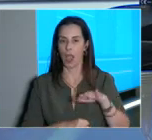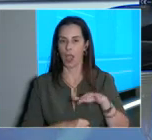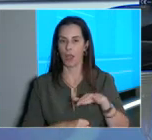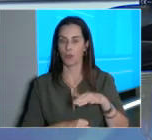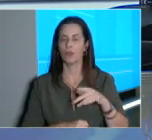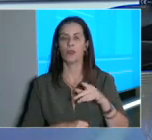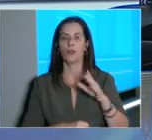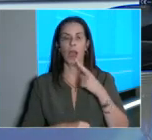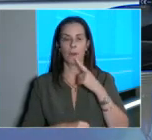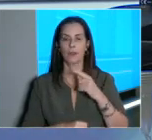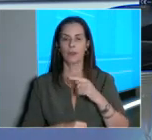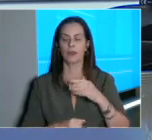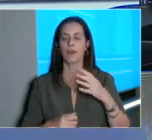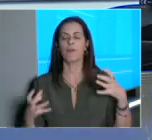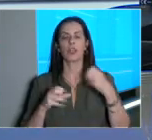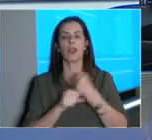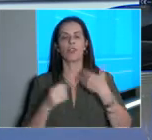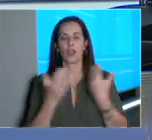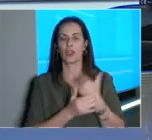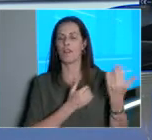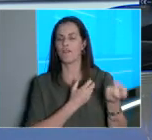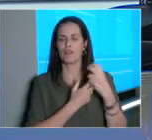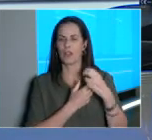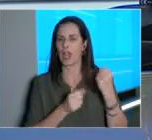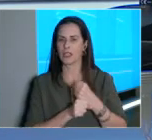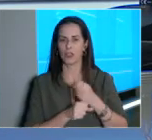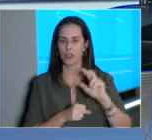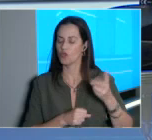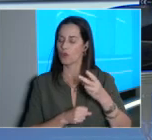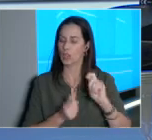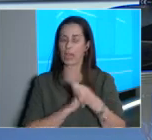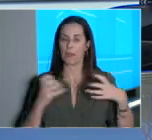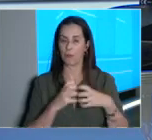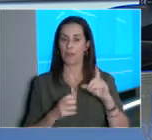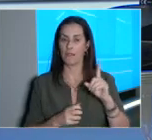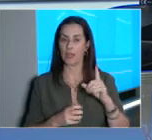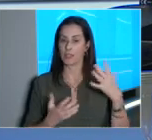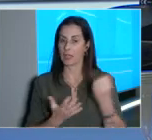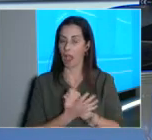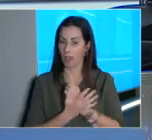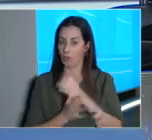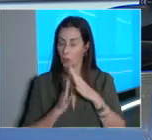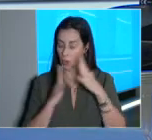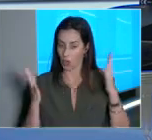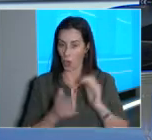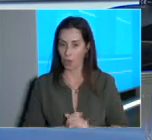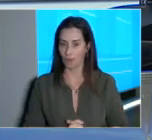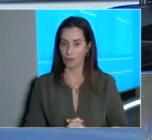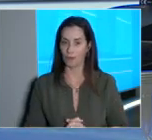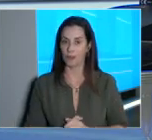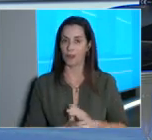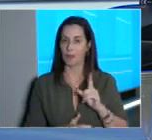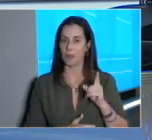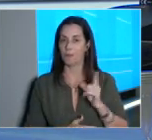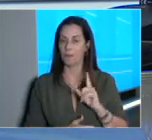על המפלגה, קרא לזה New Labour, והכניס לגמרי, עשה מיצוב מחדש למפלגה, ואז זכה בניצחון מאוד מאוד גדול. וגם נראה הלך... לי